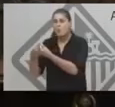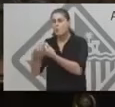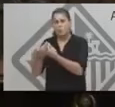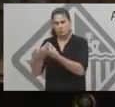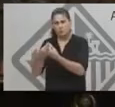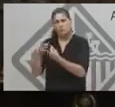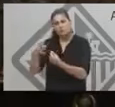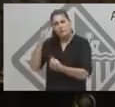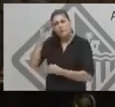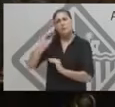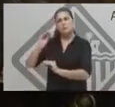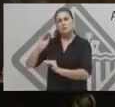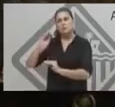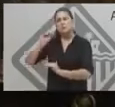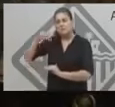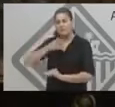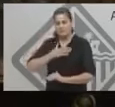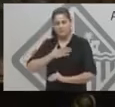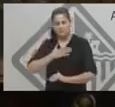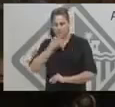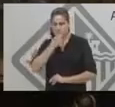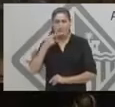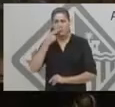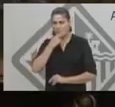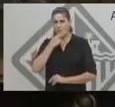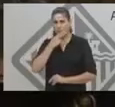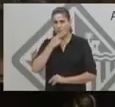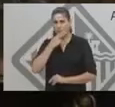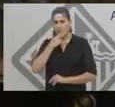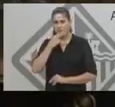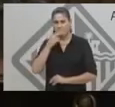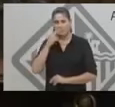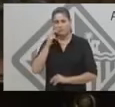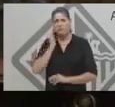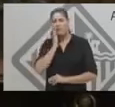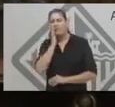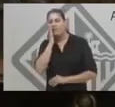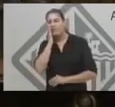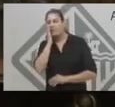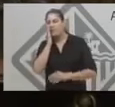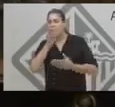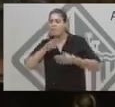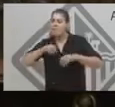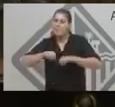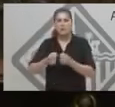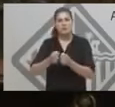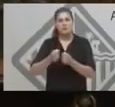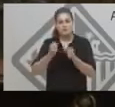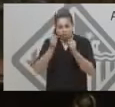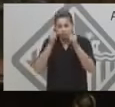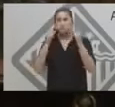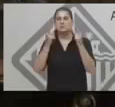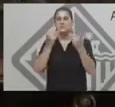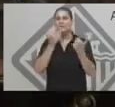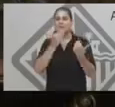Era el seu i també és el nostre compromís. Despertar del somni i passar a l'acció a través de la